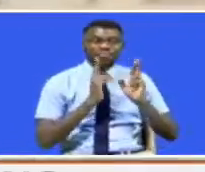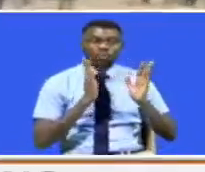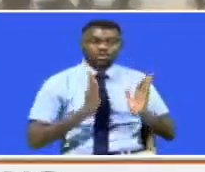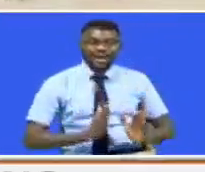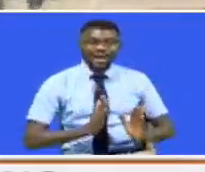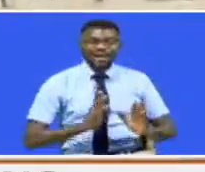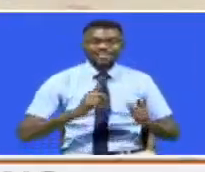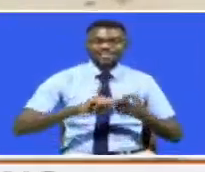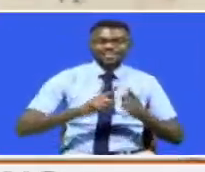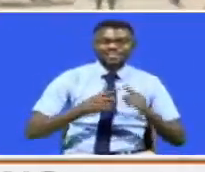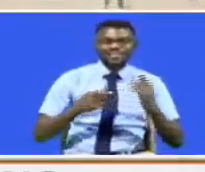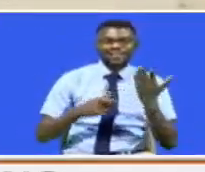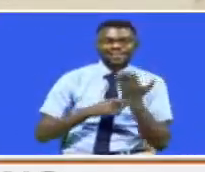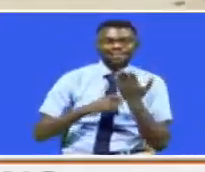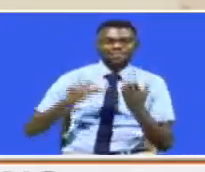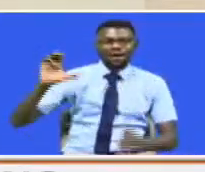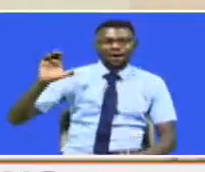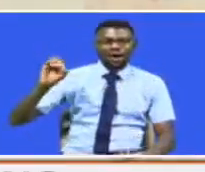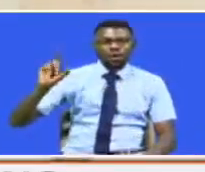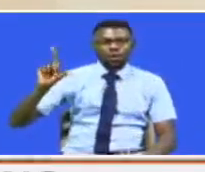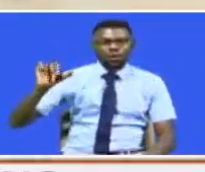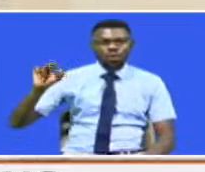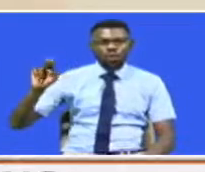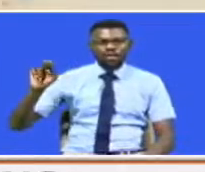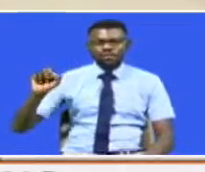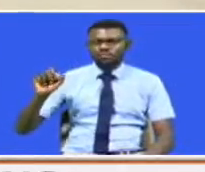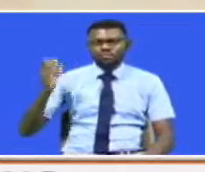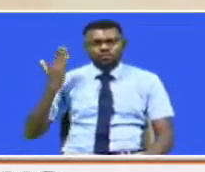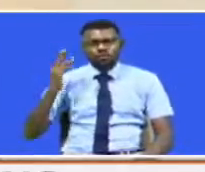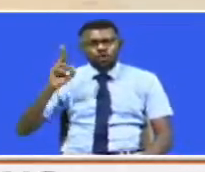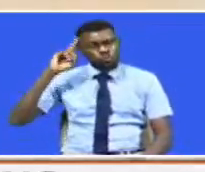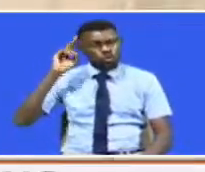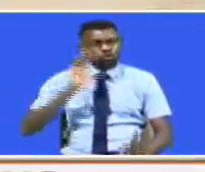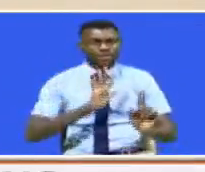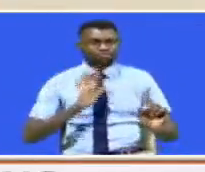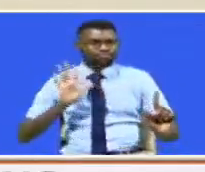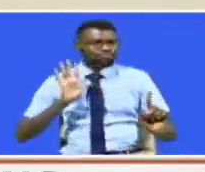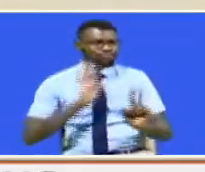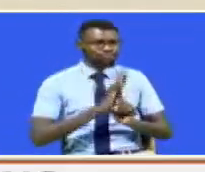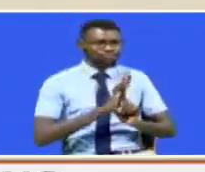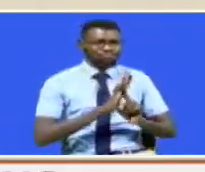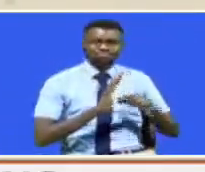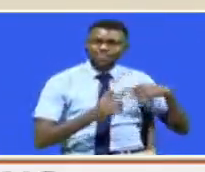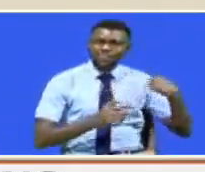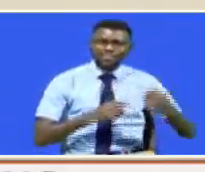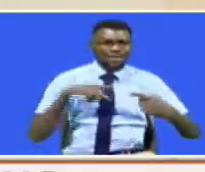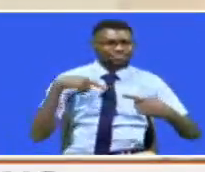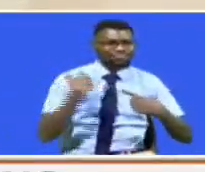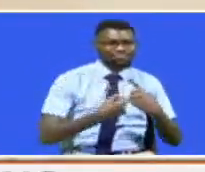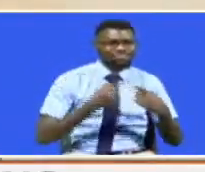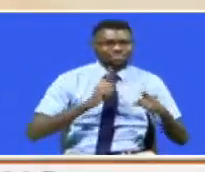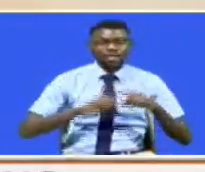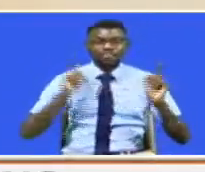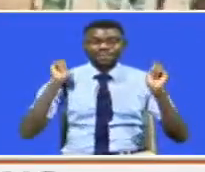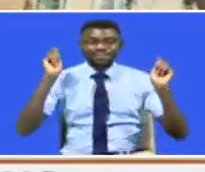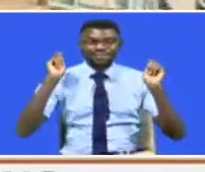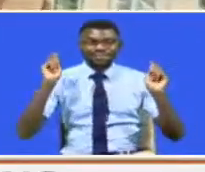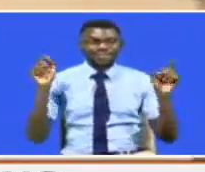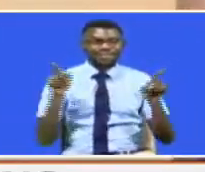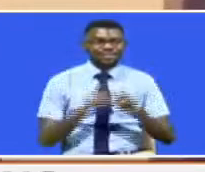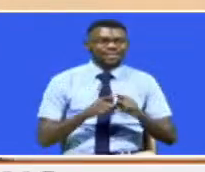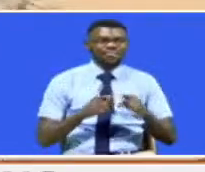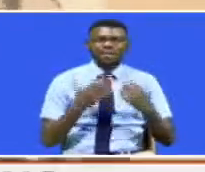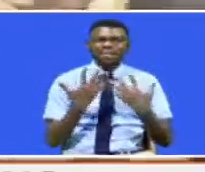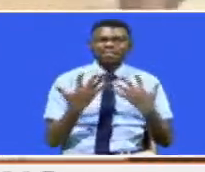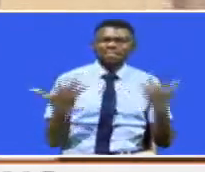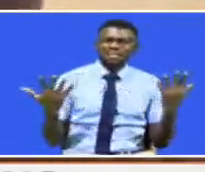Standard Colin Sodur ambaye alifumaniwa na maafisa wa polisi na kumwacha na majeraha mabaya. Kwenye maandamano hayo pia, mali yenye